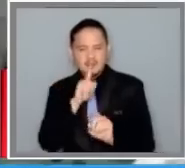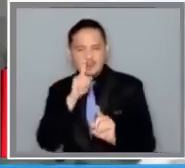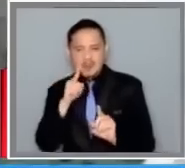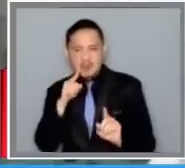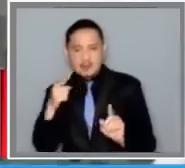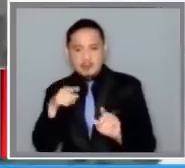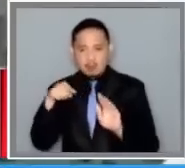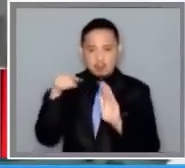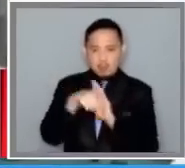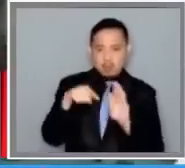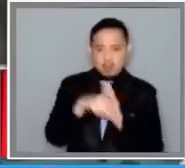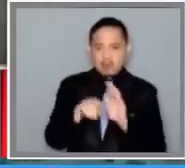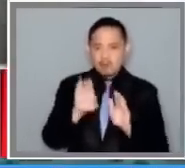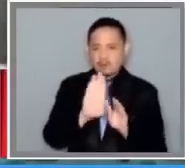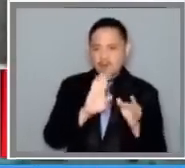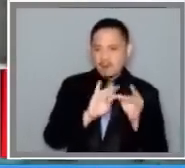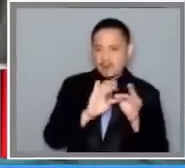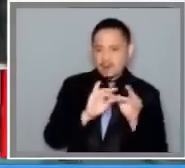ganitong mga...